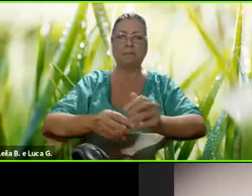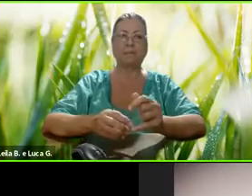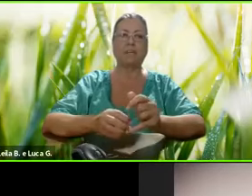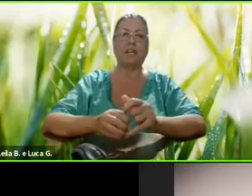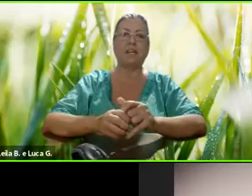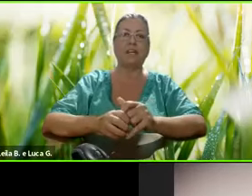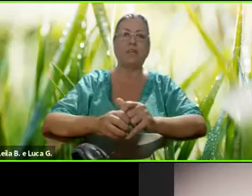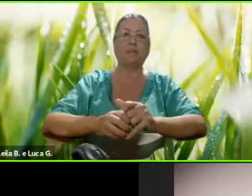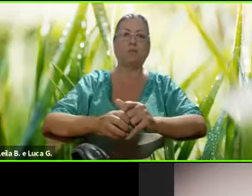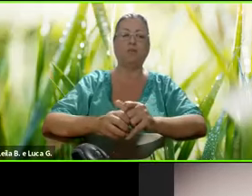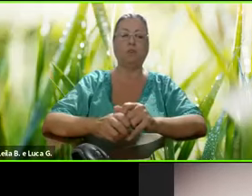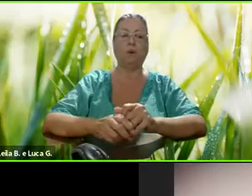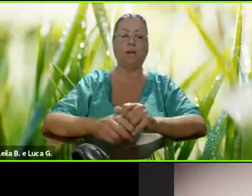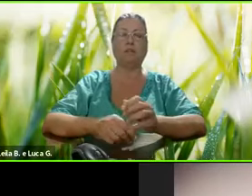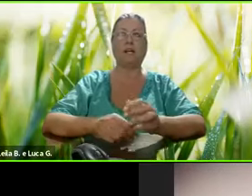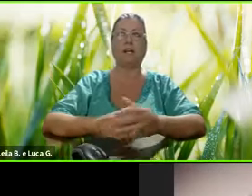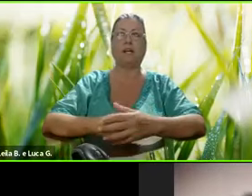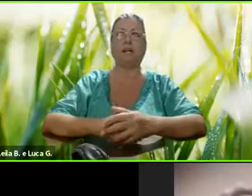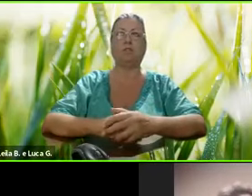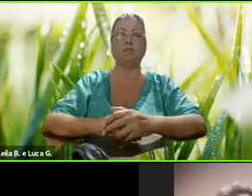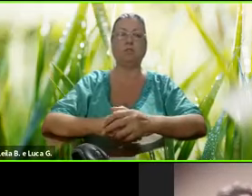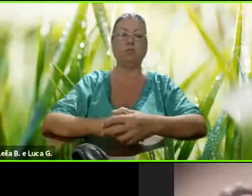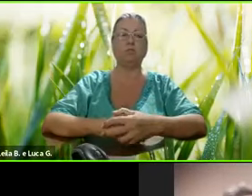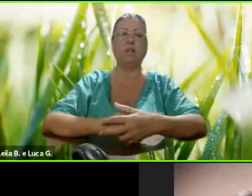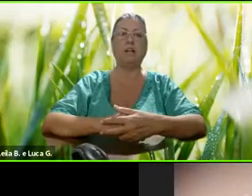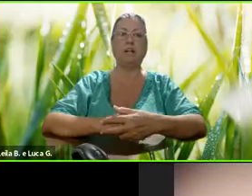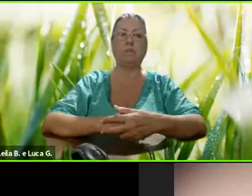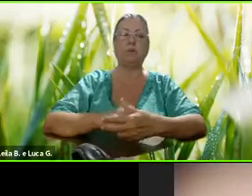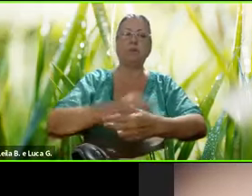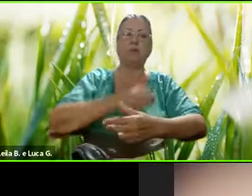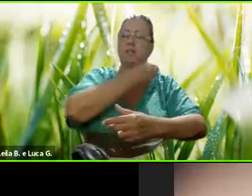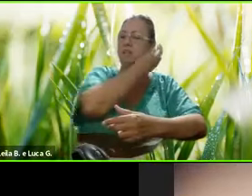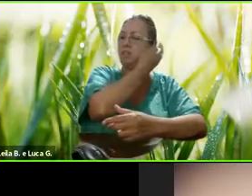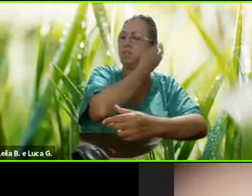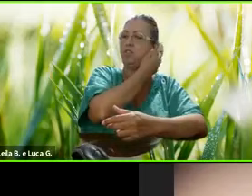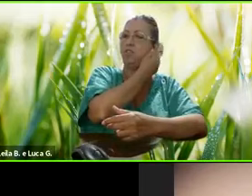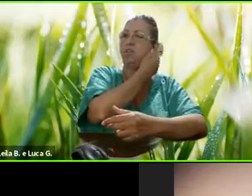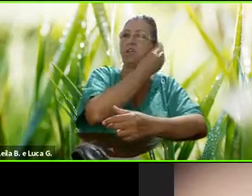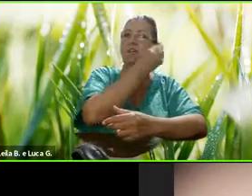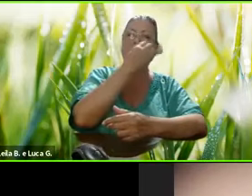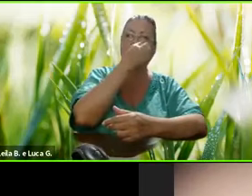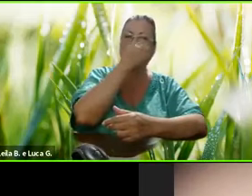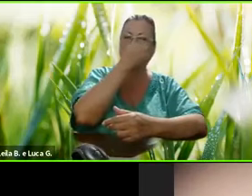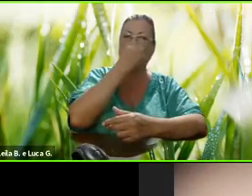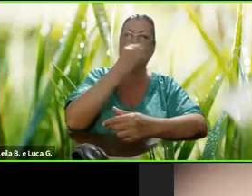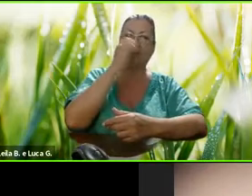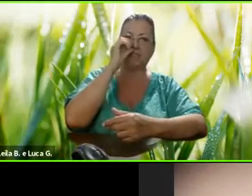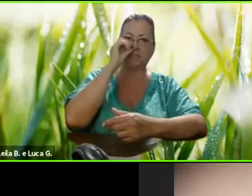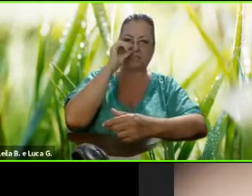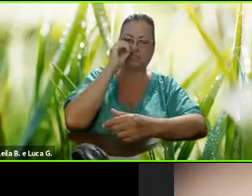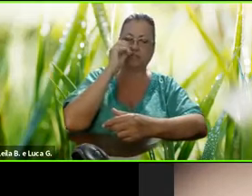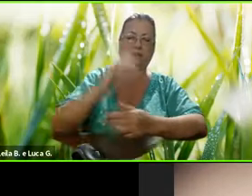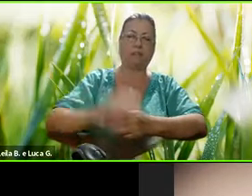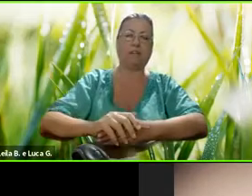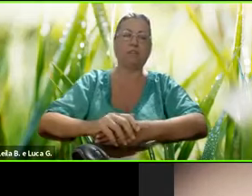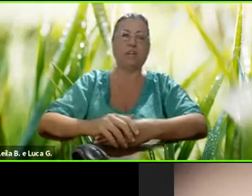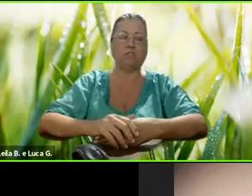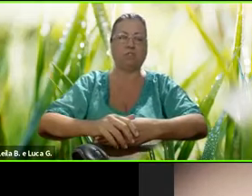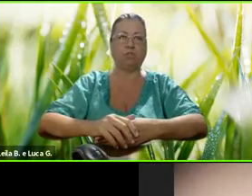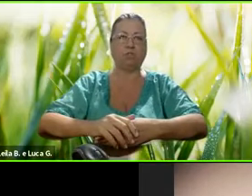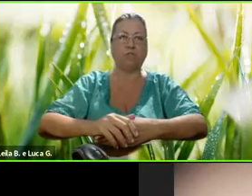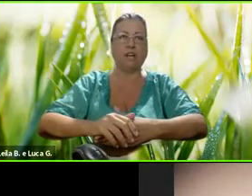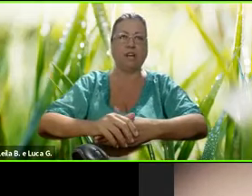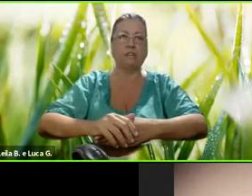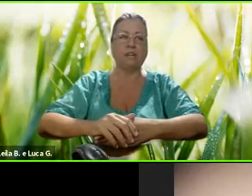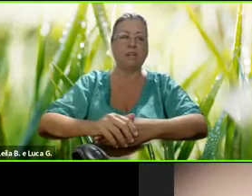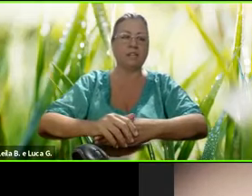medianità e continuando lo studio del libro di André Luiz, psicografato da